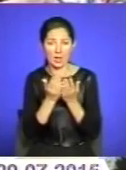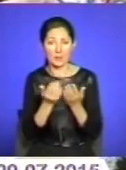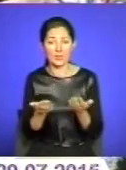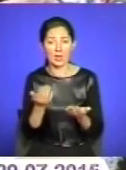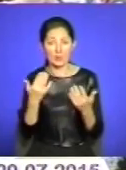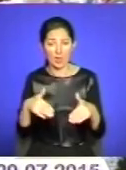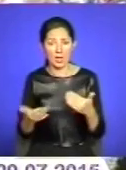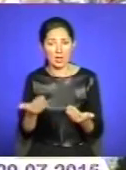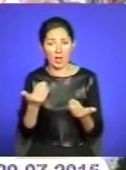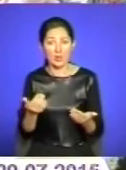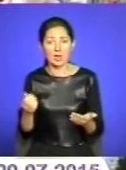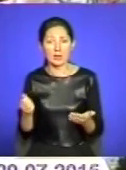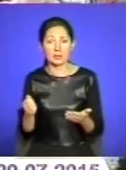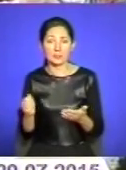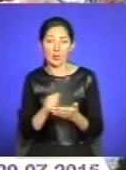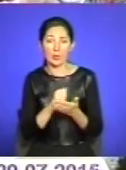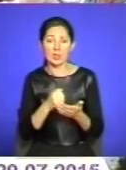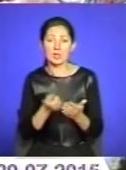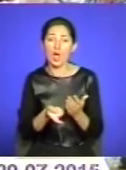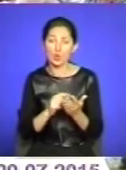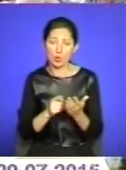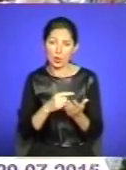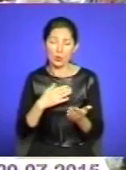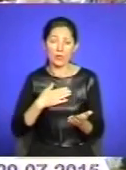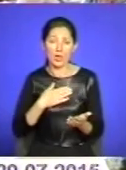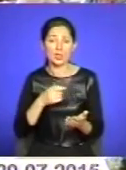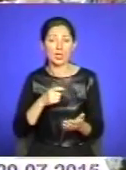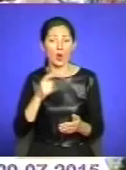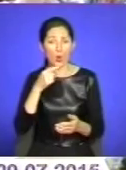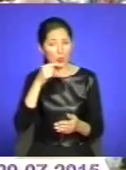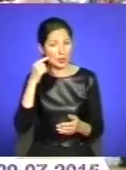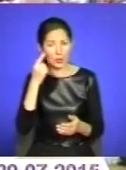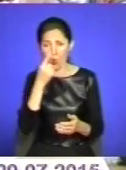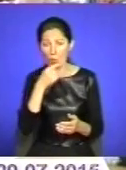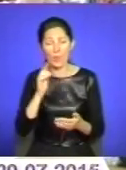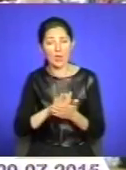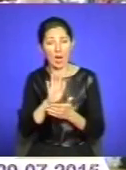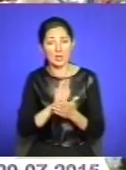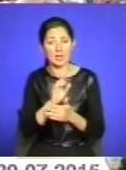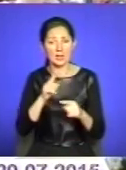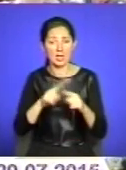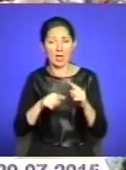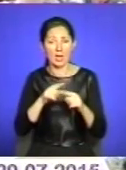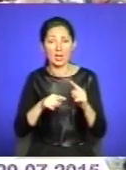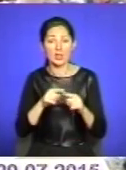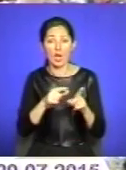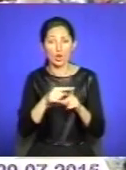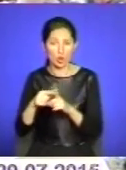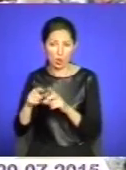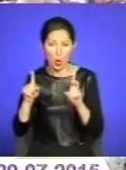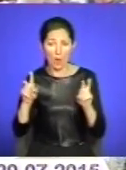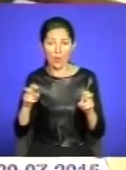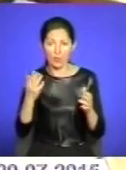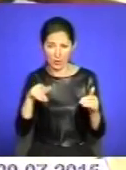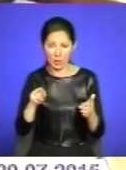от добилися сторінку в нашій російськомовній газеті «Рідне слово», і вже там надрукували матеріал про